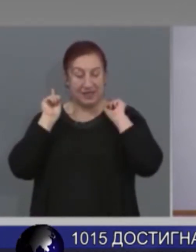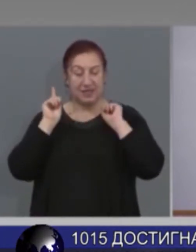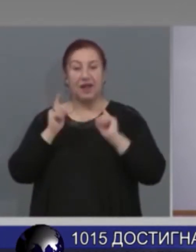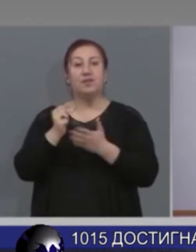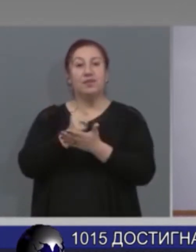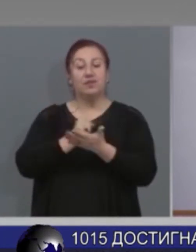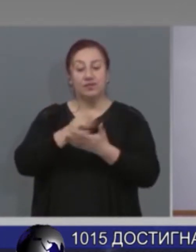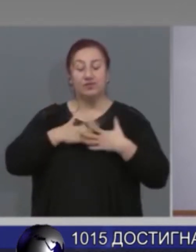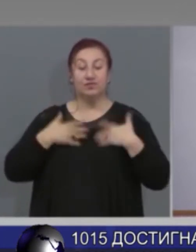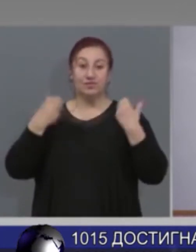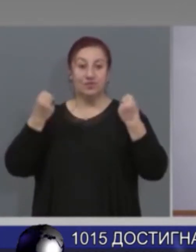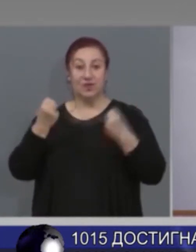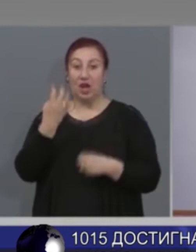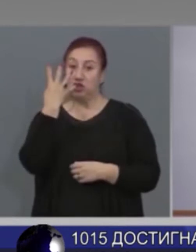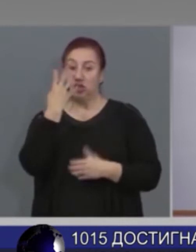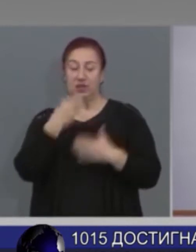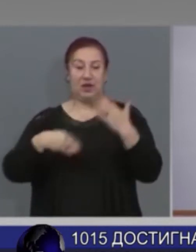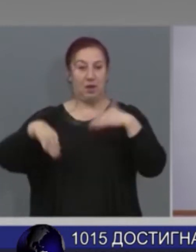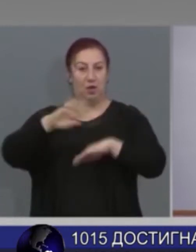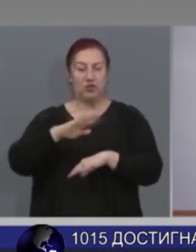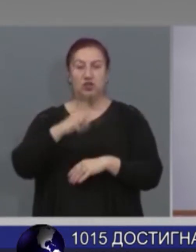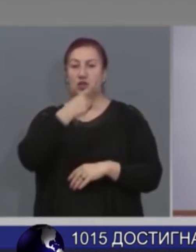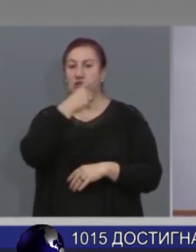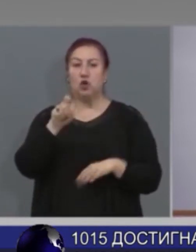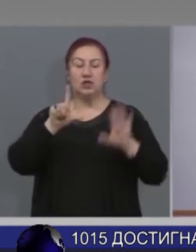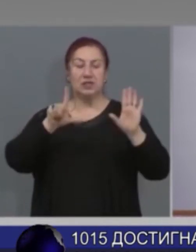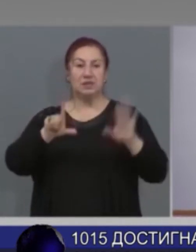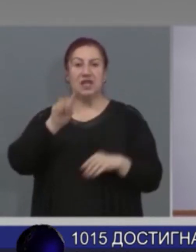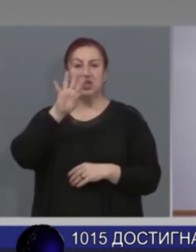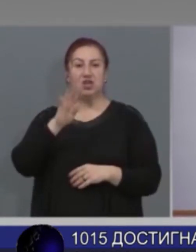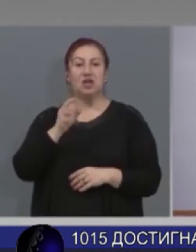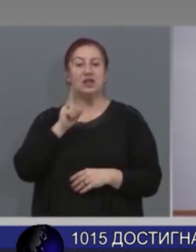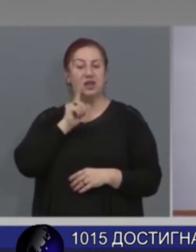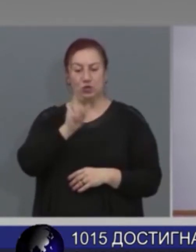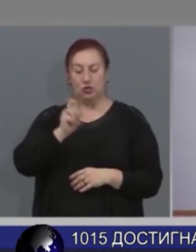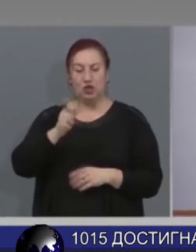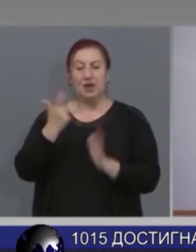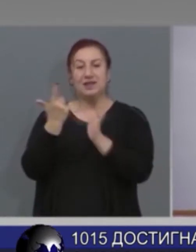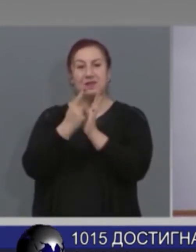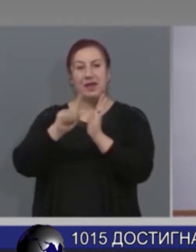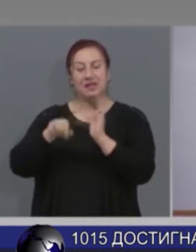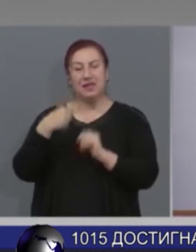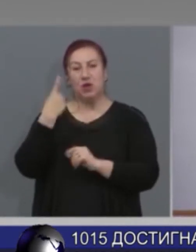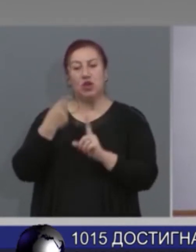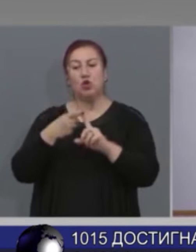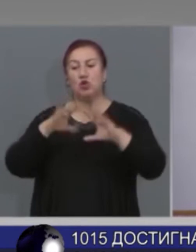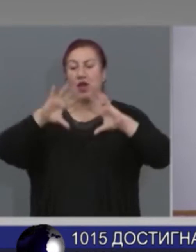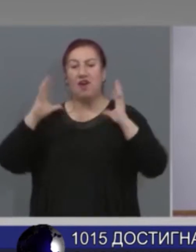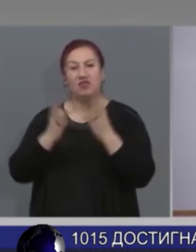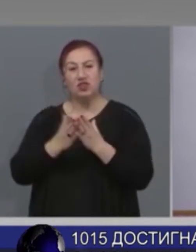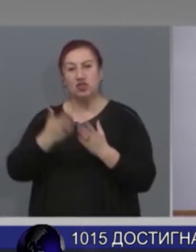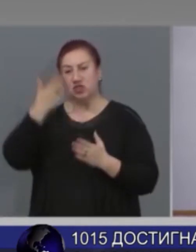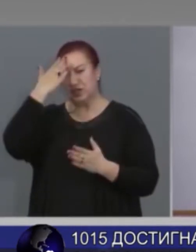4 повече, 174 случая. 47 са вече починалите с коронавирус. През